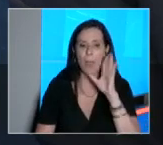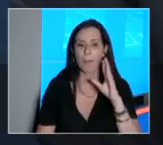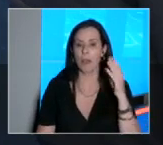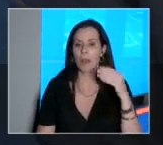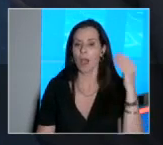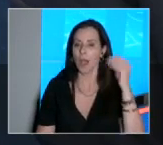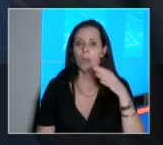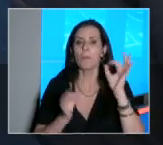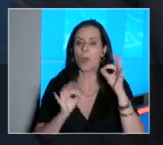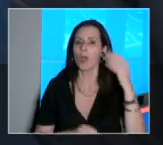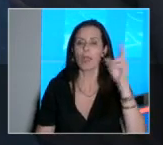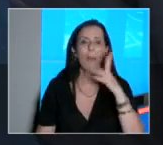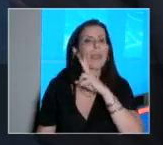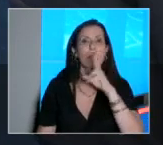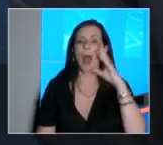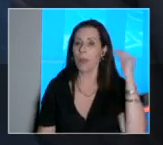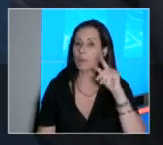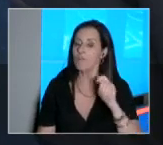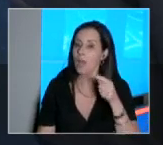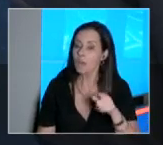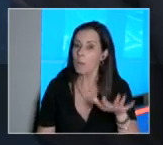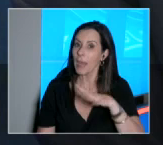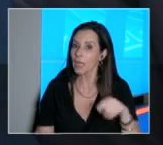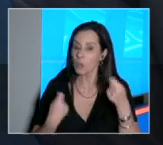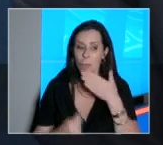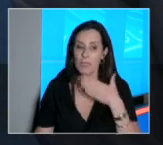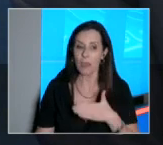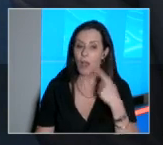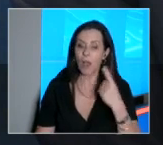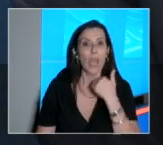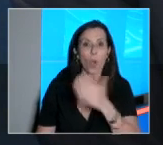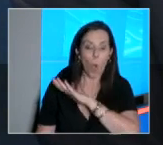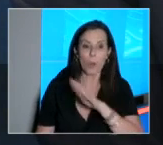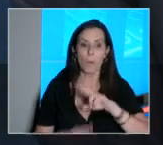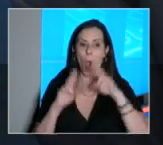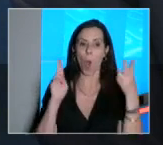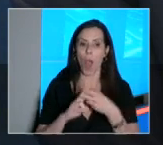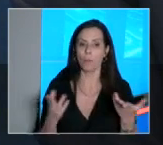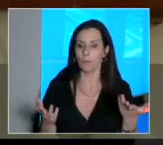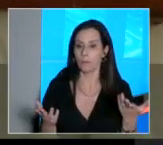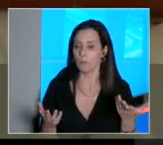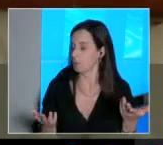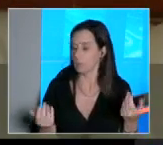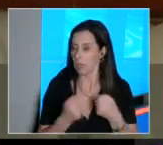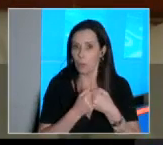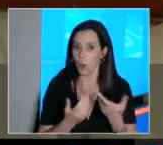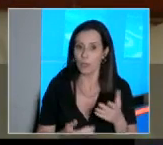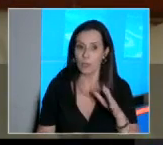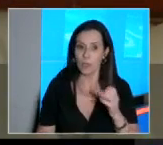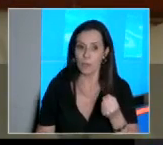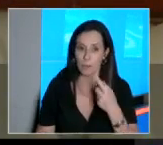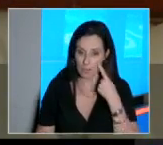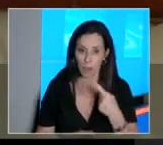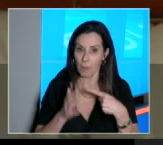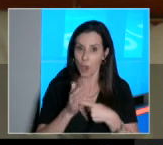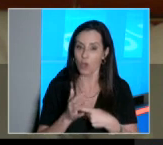השכלת ההורים ובעיקר השכלת האם. ודווקא מערכת החינוך בישראל היא אחת הגרועות בעולם ולהתמודד עם הסיפור הזה. אם